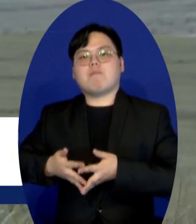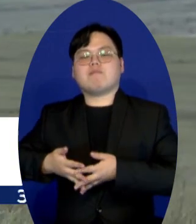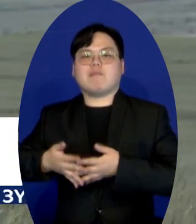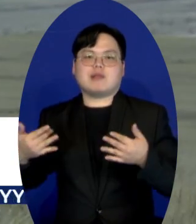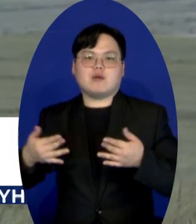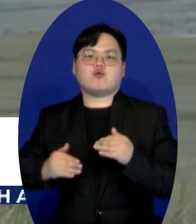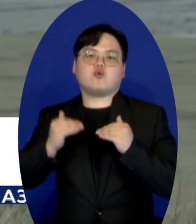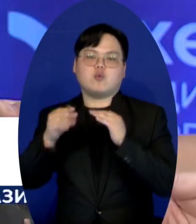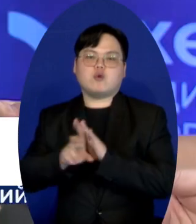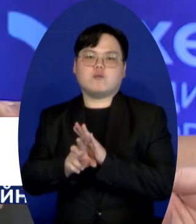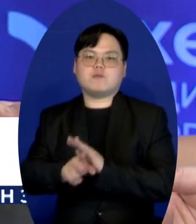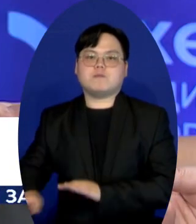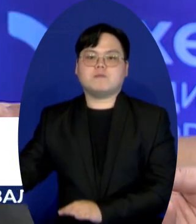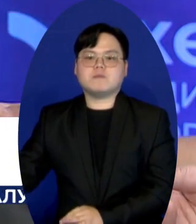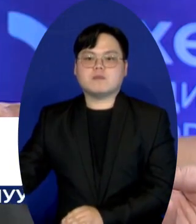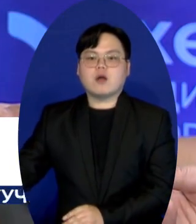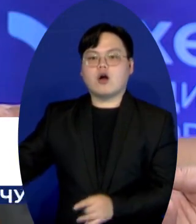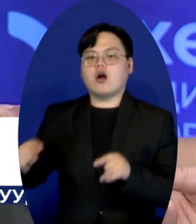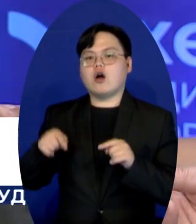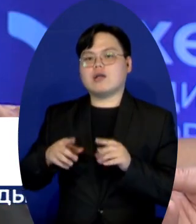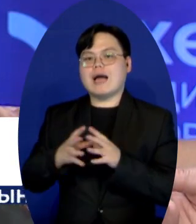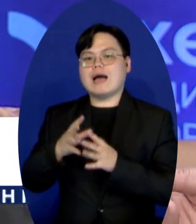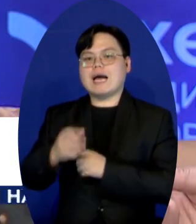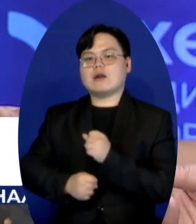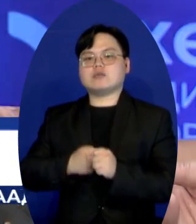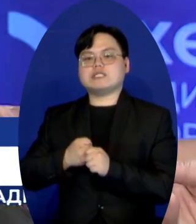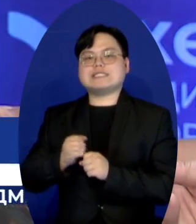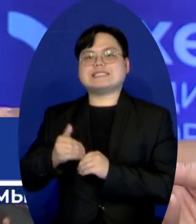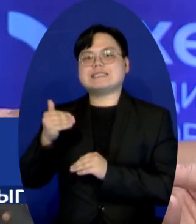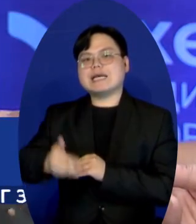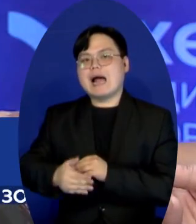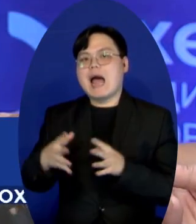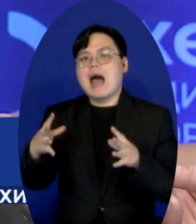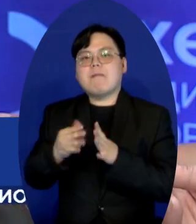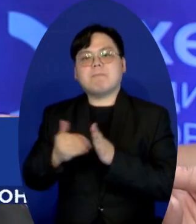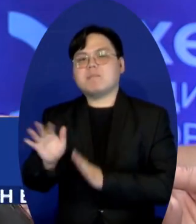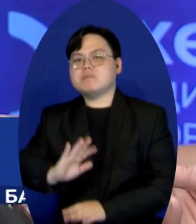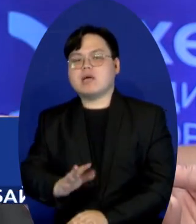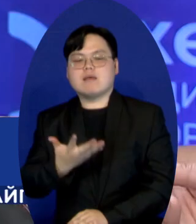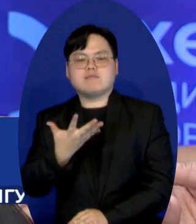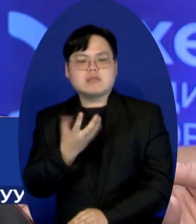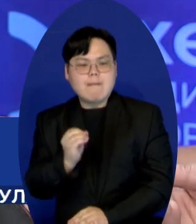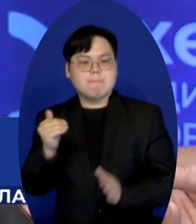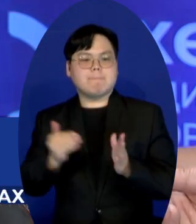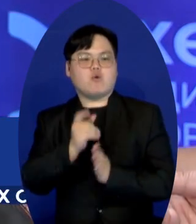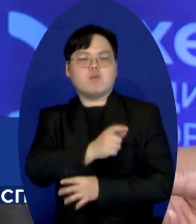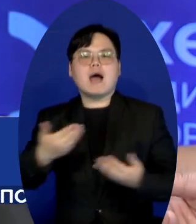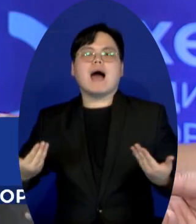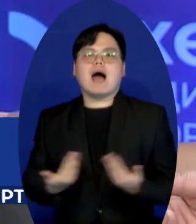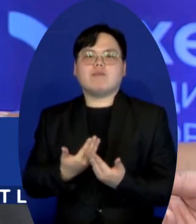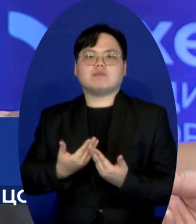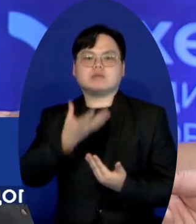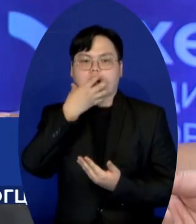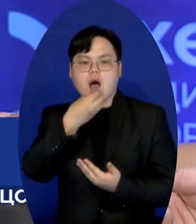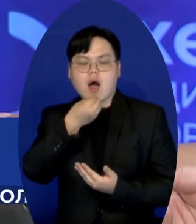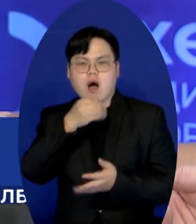байна. Одоогоос нэг 10 жилийн дараа 10 мянган ш 50 мянган хүний тийм хот болоод эхлэн гэдэг